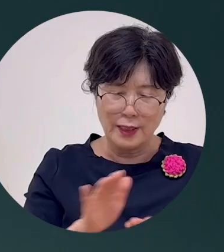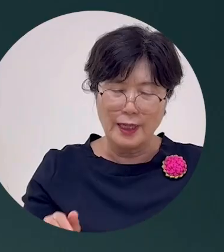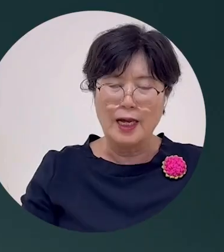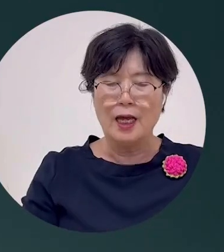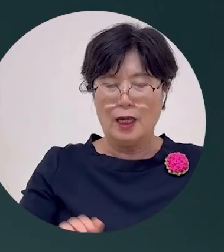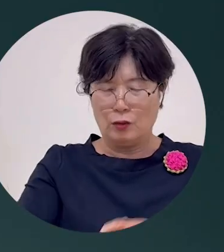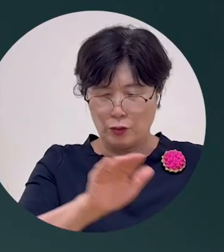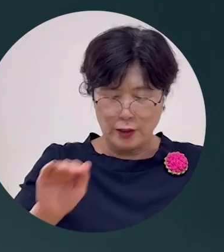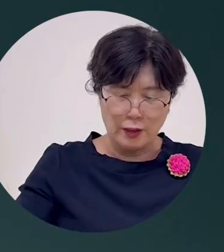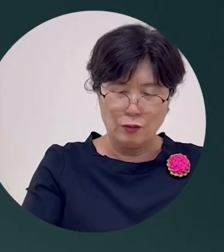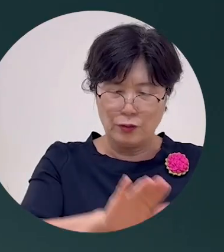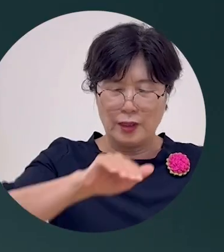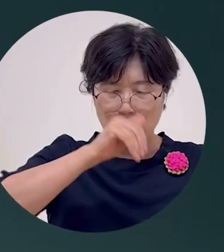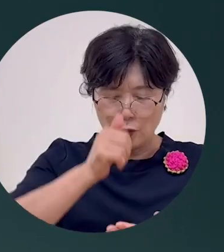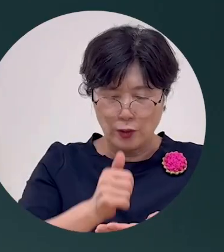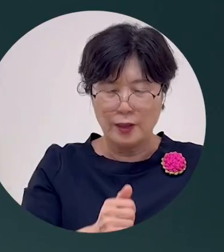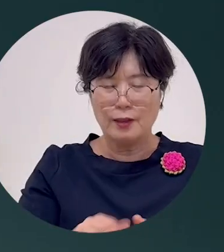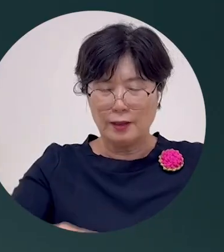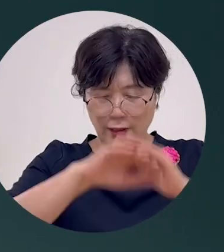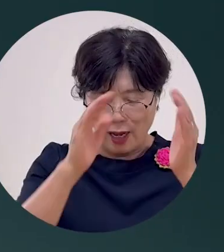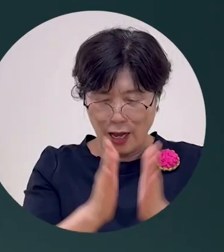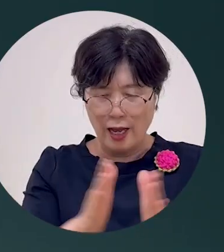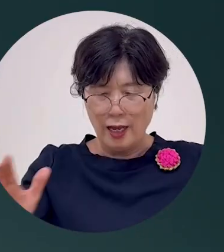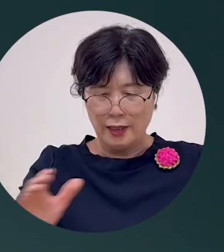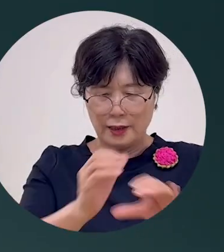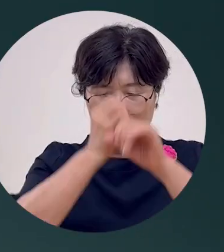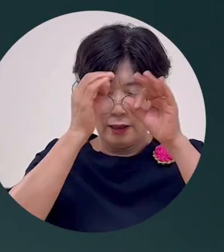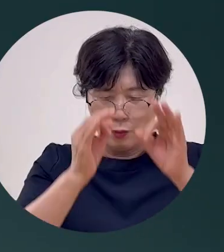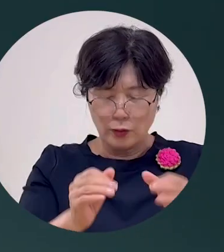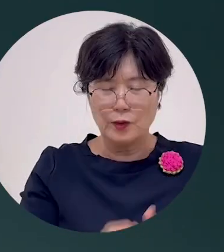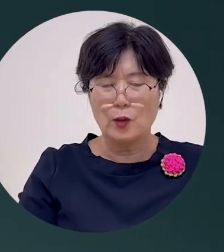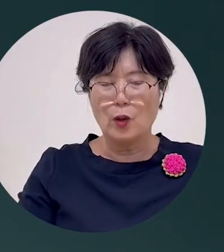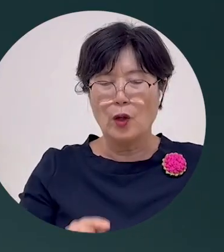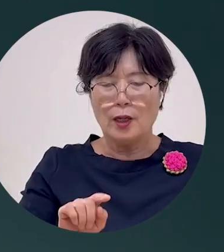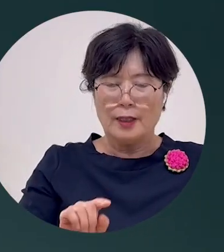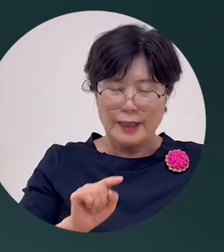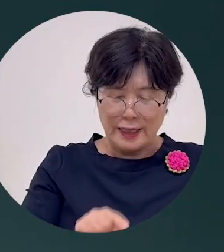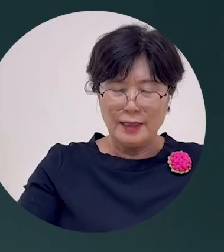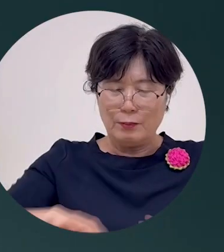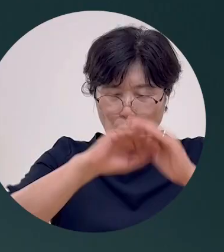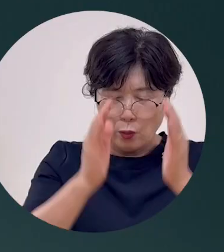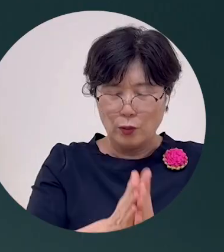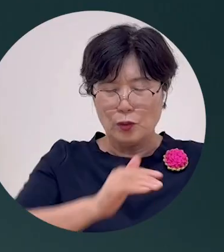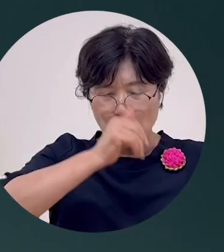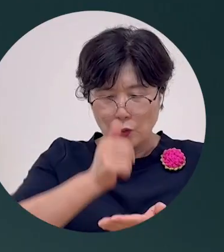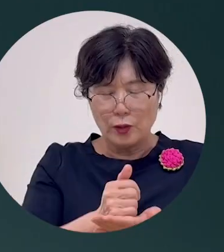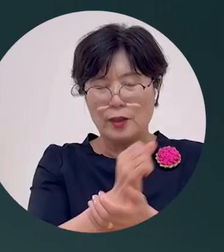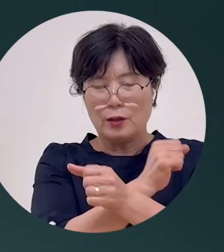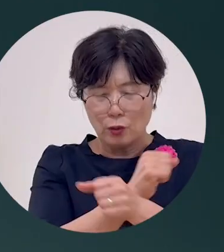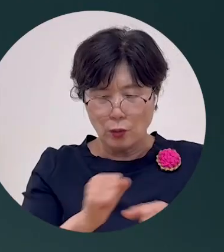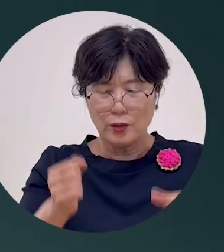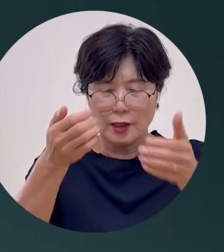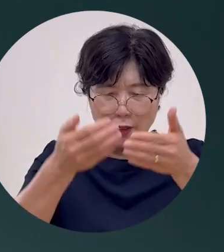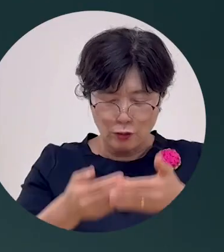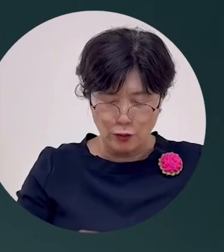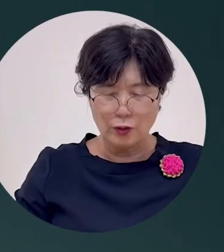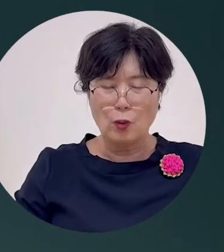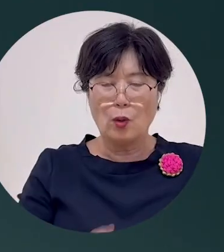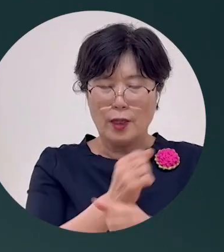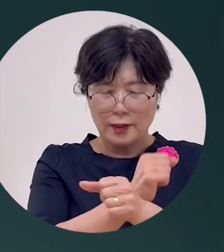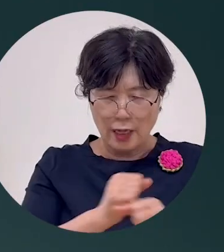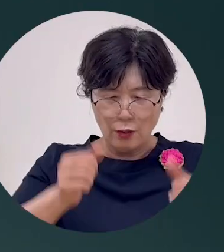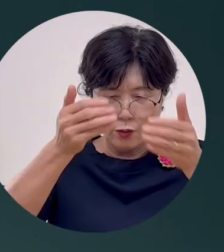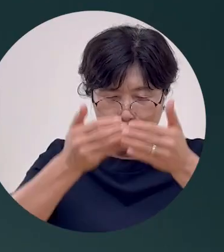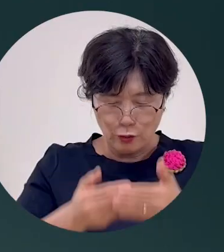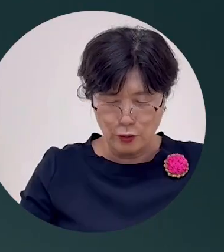우리의 모든 죄를 다 지켜보시고 그 모든 죄를 다 속량해 주시는, 다 사유해